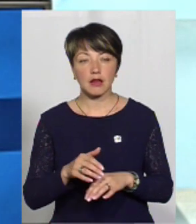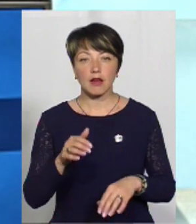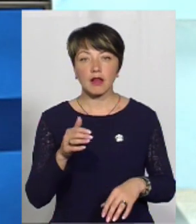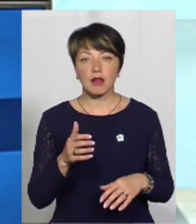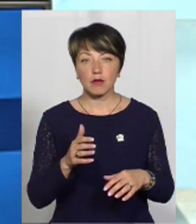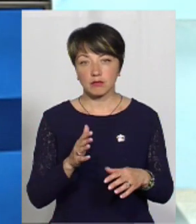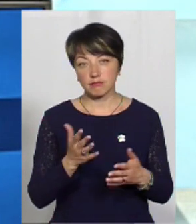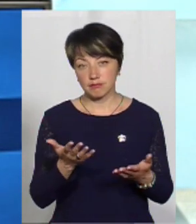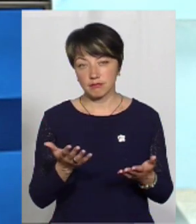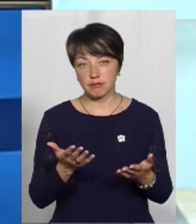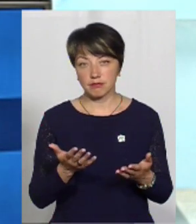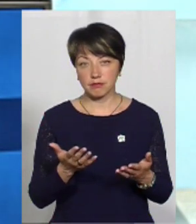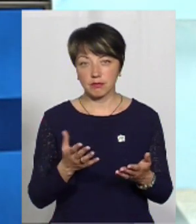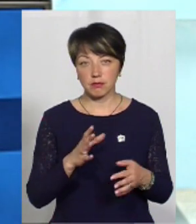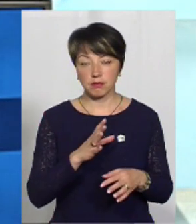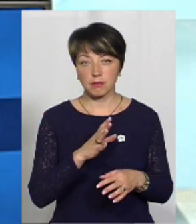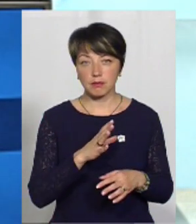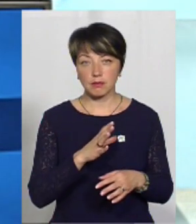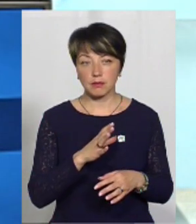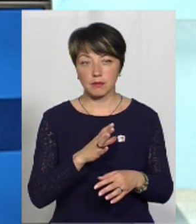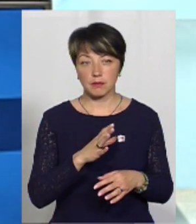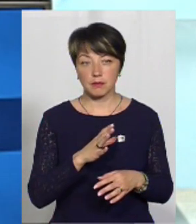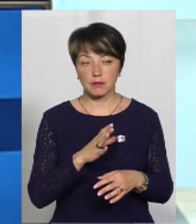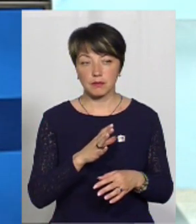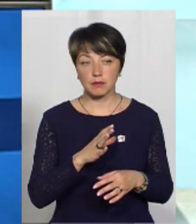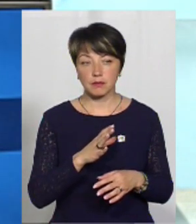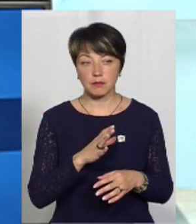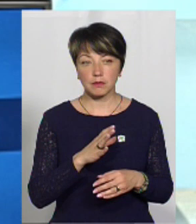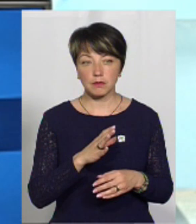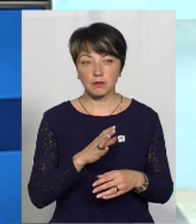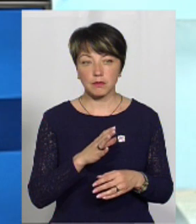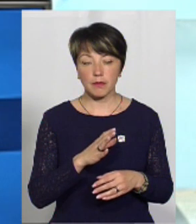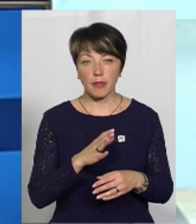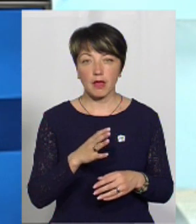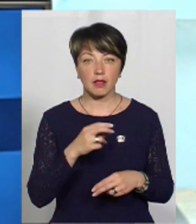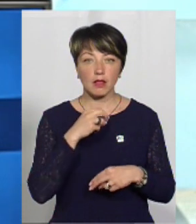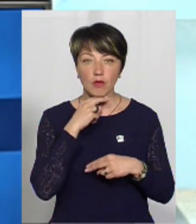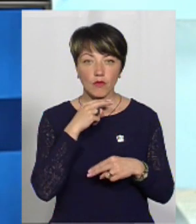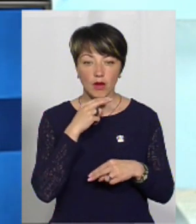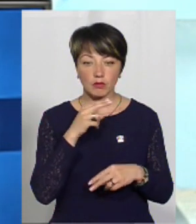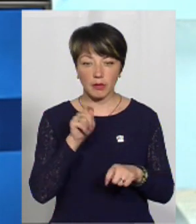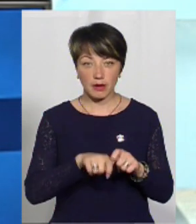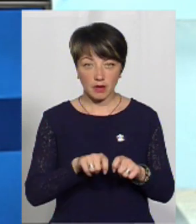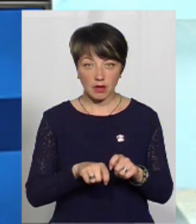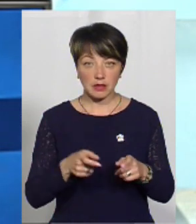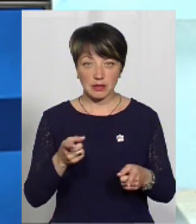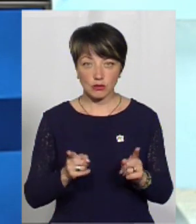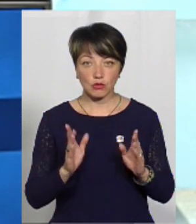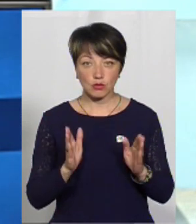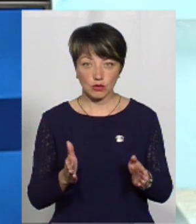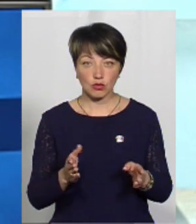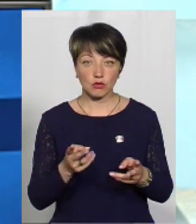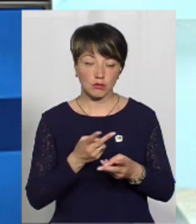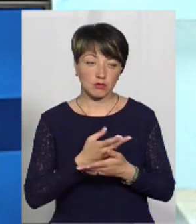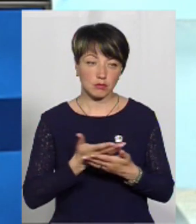дійсно факти, які в певний момент просто від нас, від уваги відійшли, і вони дійсно будуть достойні